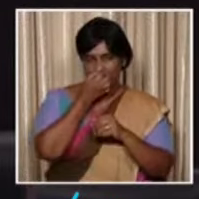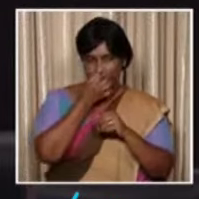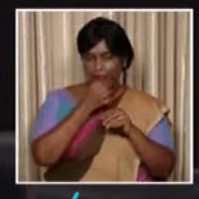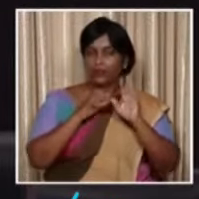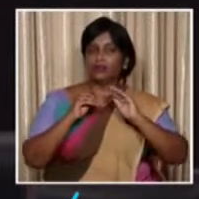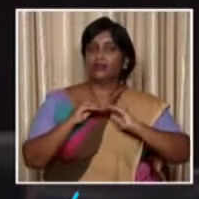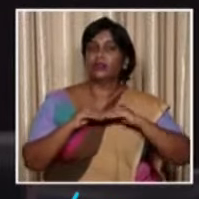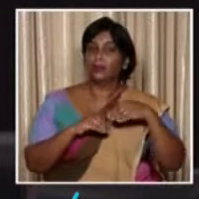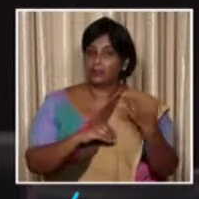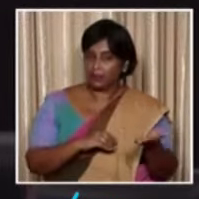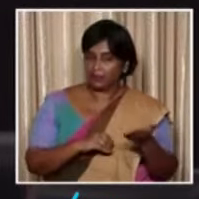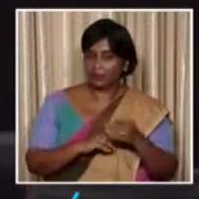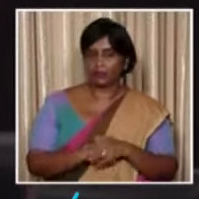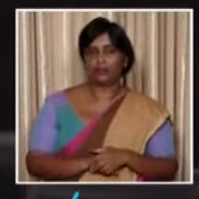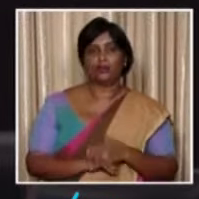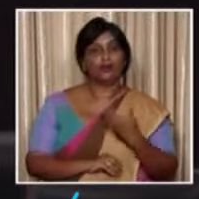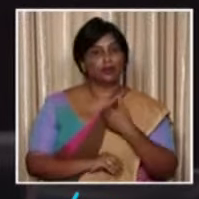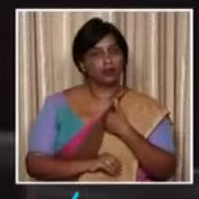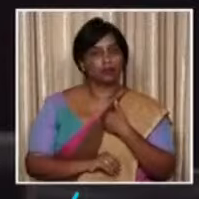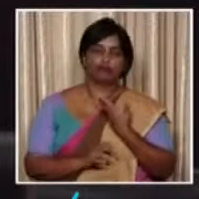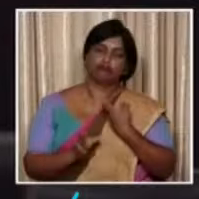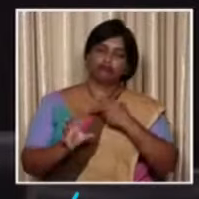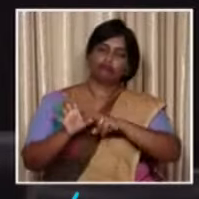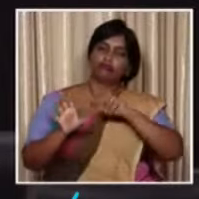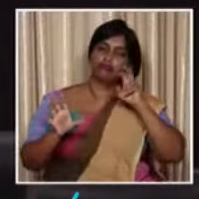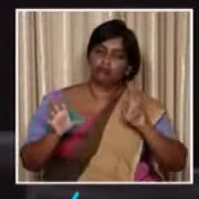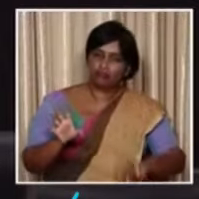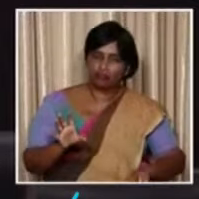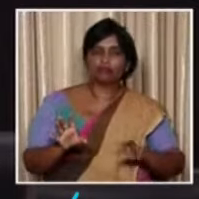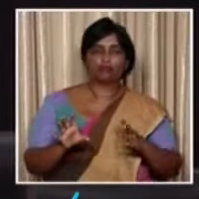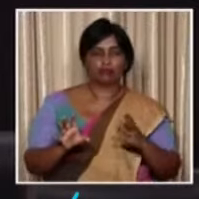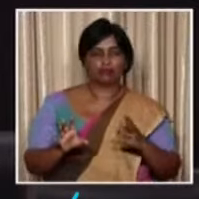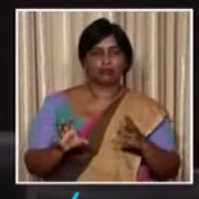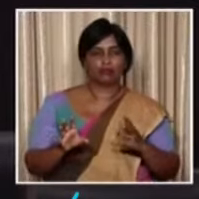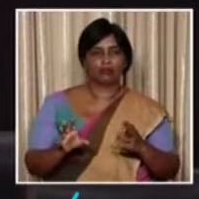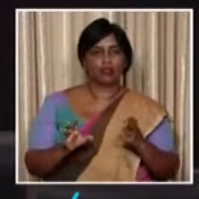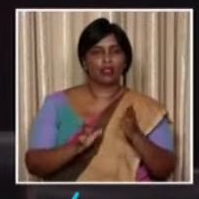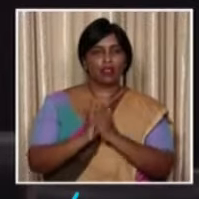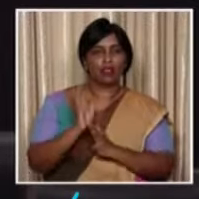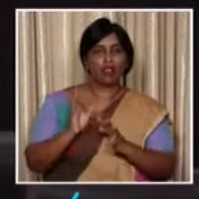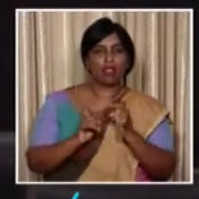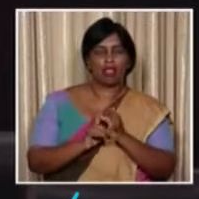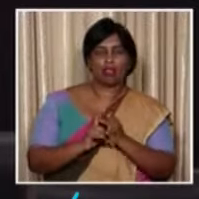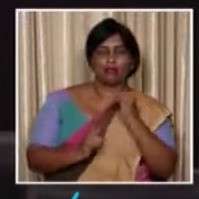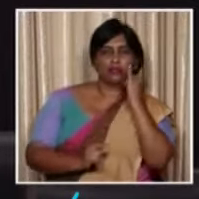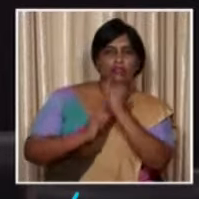ඊට පස්සේ මම ඉල්ල අස්සල ඉද්දි එතන ලොකු වෙනවා ඇමතිවරුන්ට විරෝධයක්